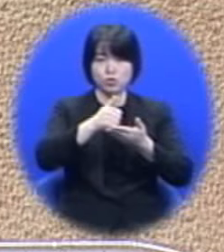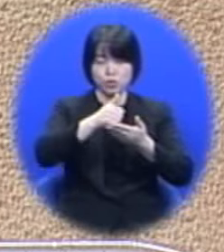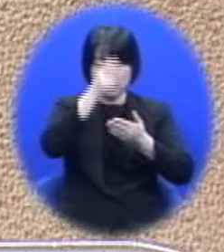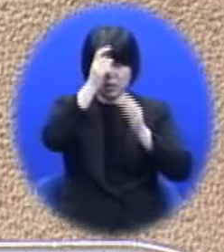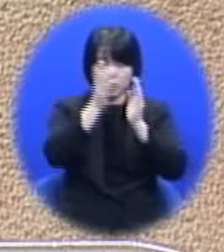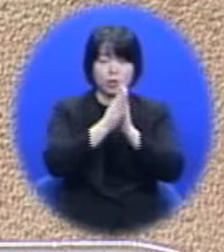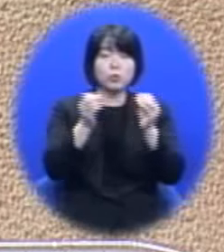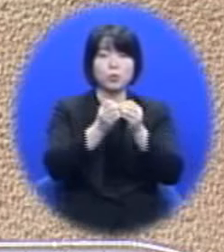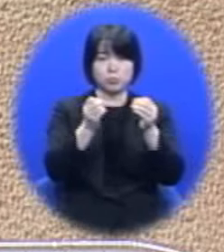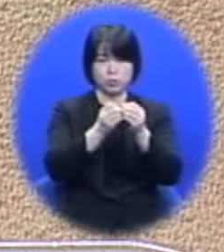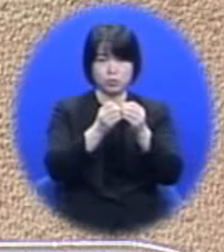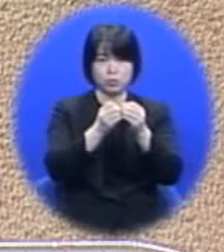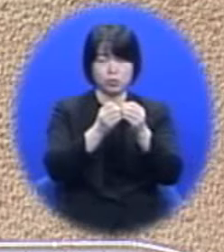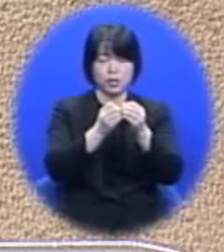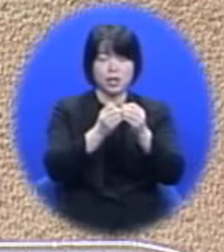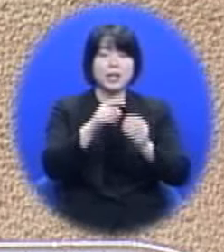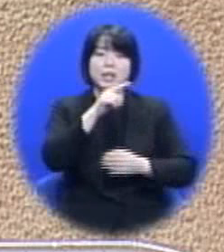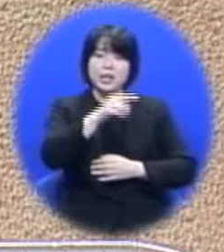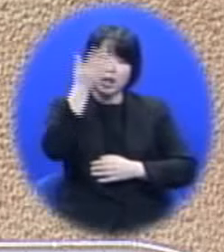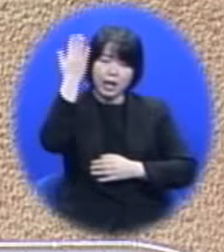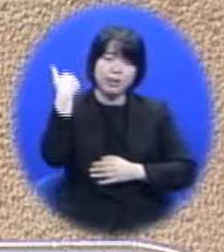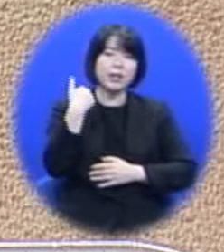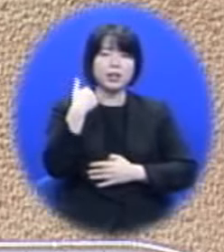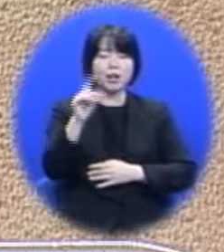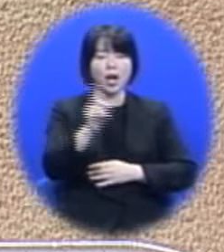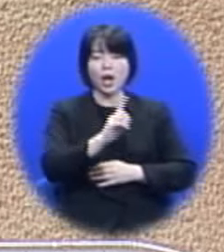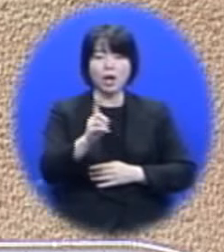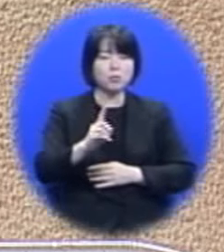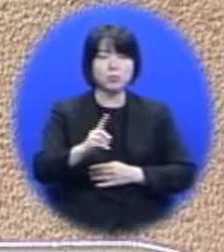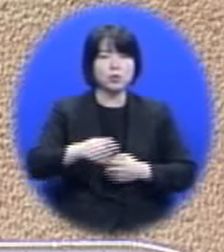그것이 아무짝에도 쓸모없는 기도라고 생각했었습니다.